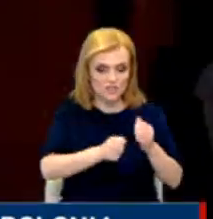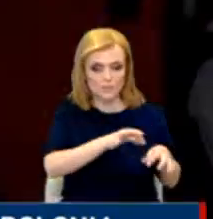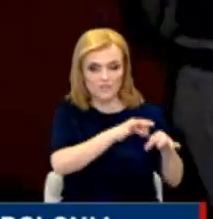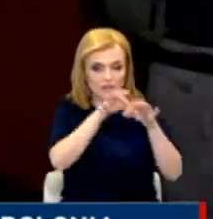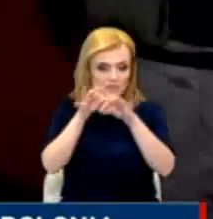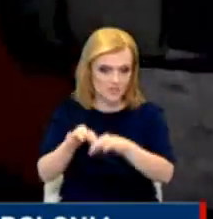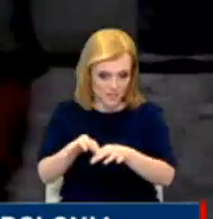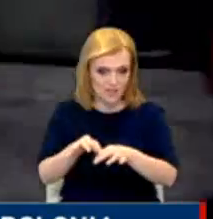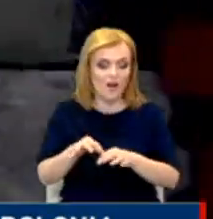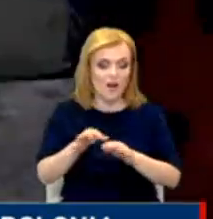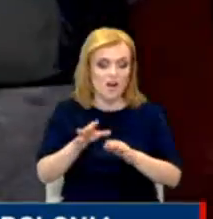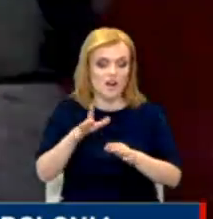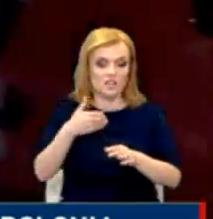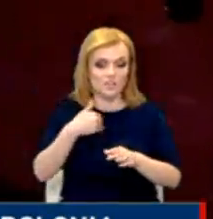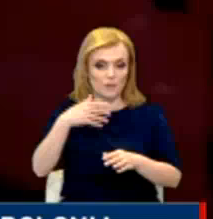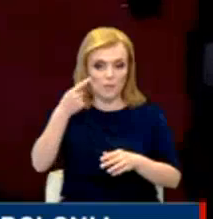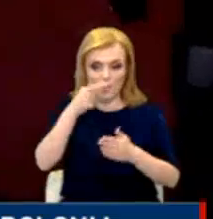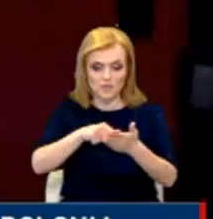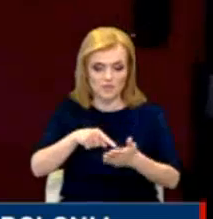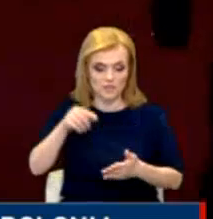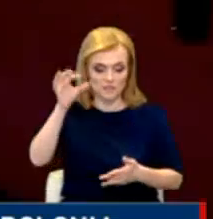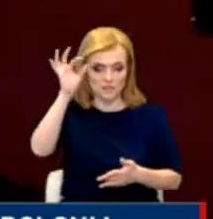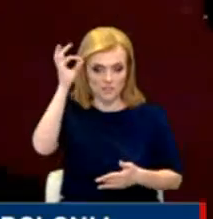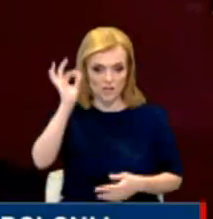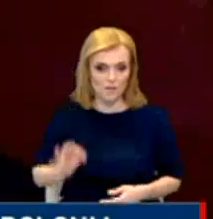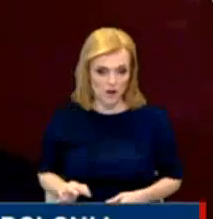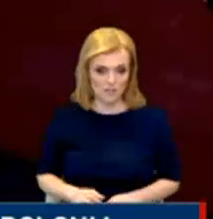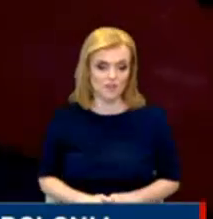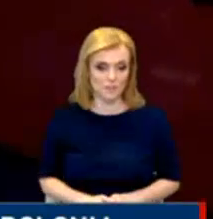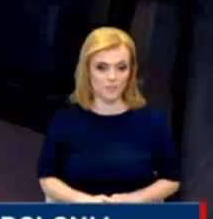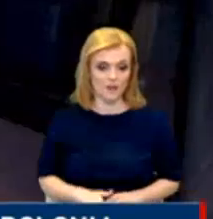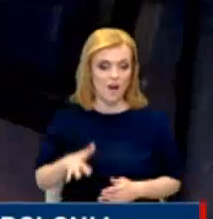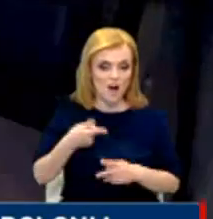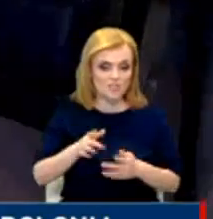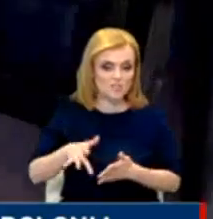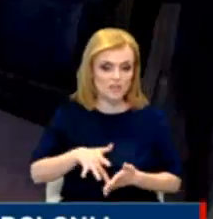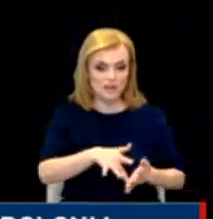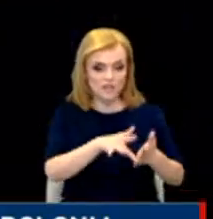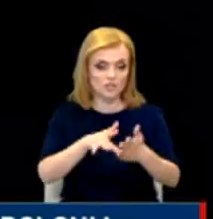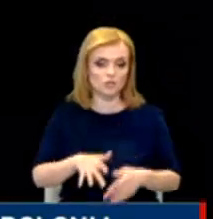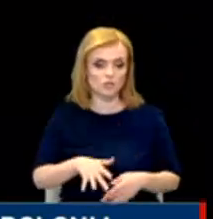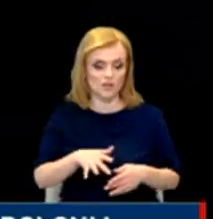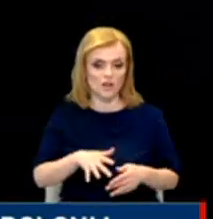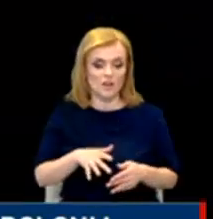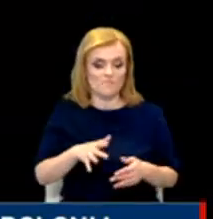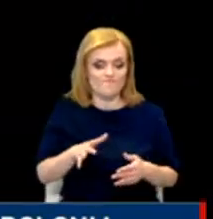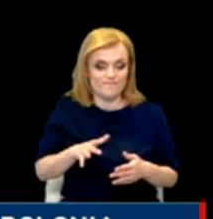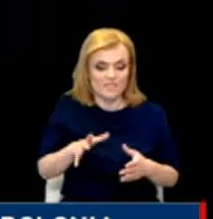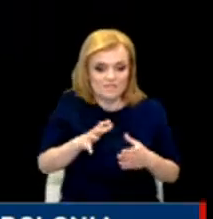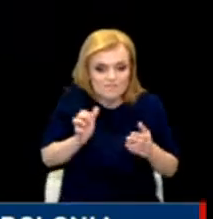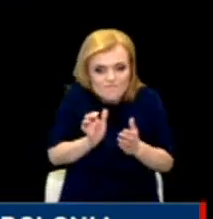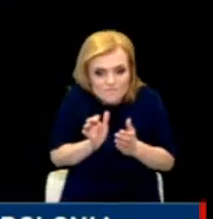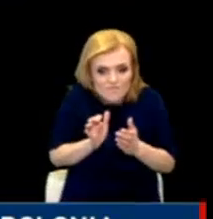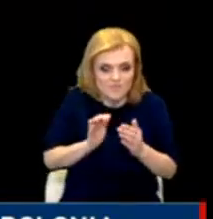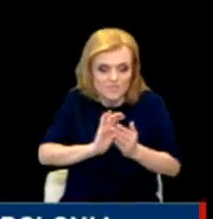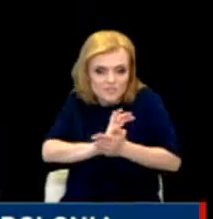Cei 21 de vietnamezi au fost depistați într-un camion ce urma să ajungă în Germania. Călătoriseră 10 de ore în container, înghesuiți într-un spațiu